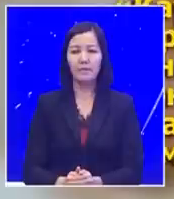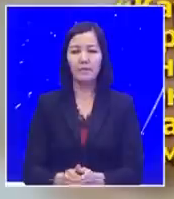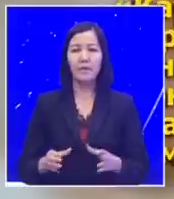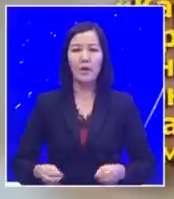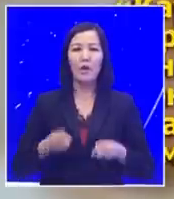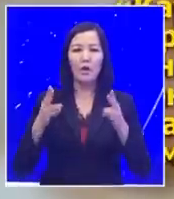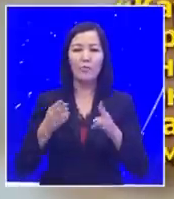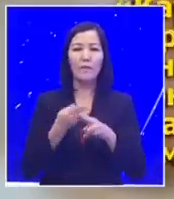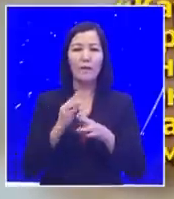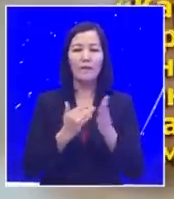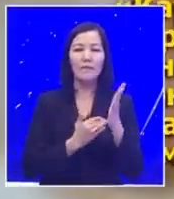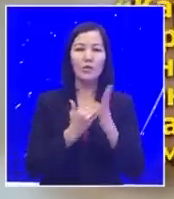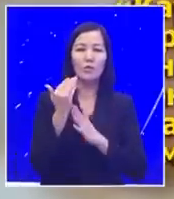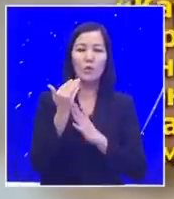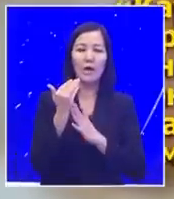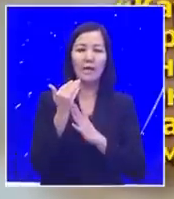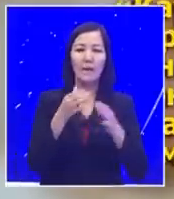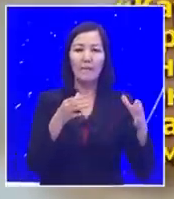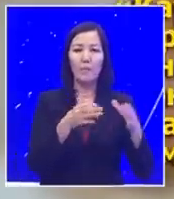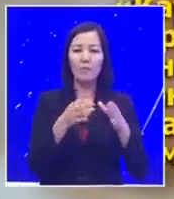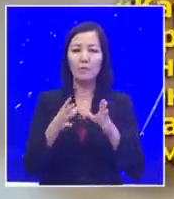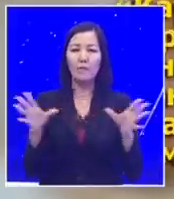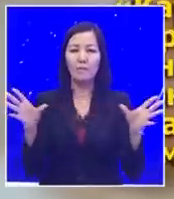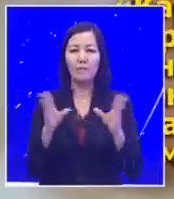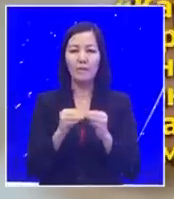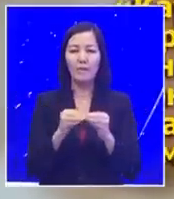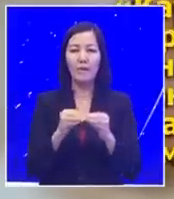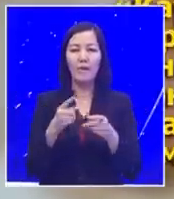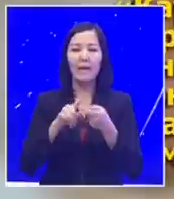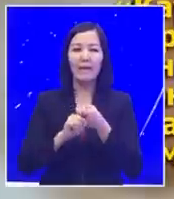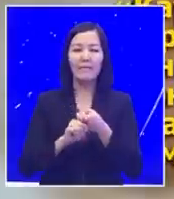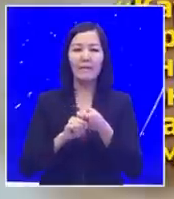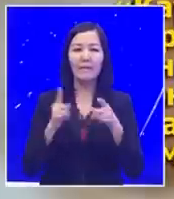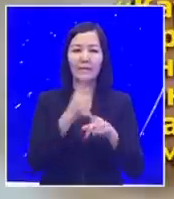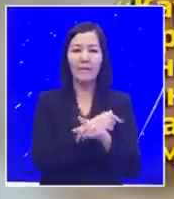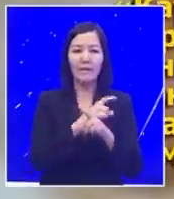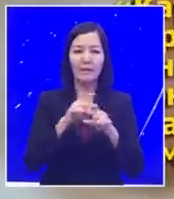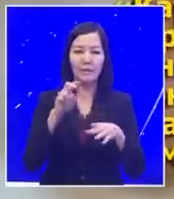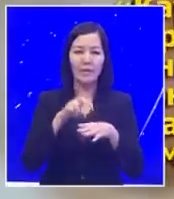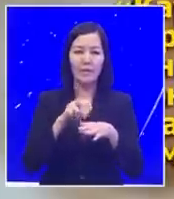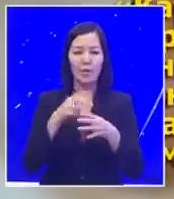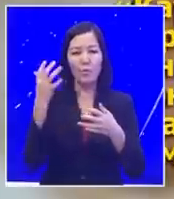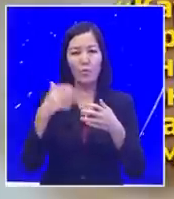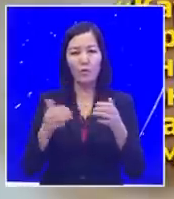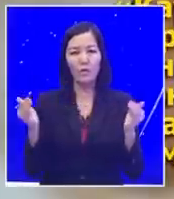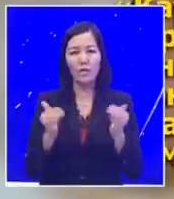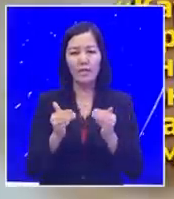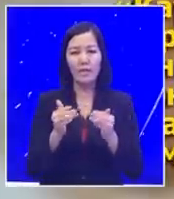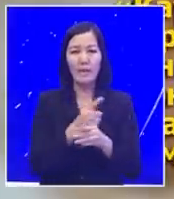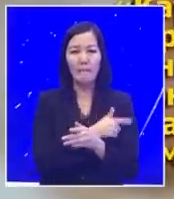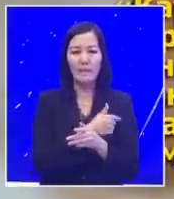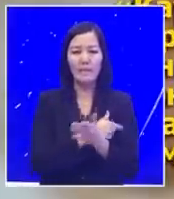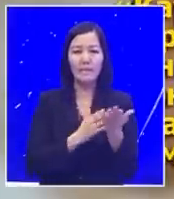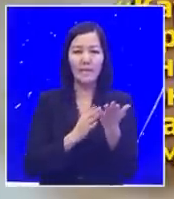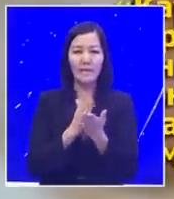Қауіптілігі аса жоғары реанимация бөлімшелерін қоса алғанда инфекциялық стационарлардың дәрігерлері, орта және кіші медициналық